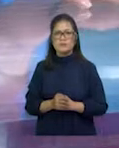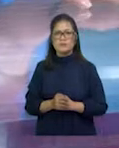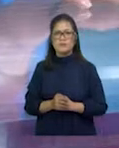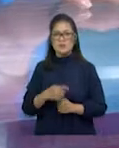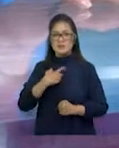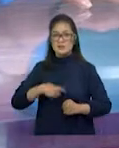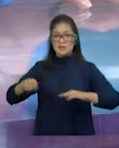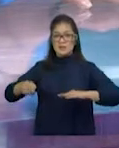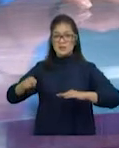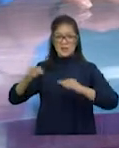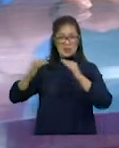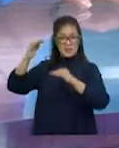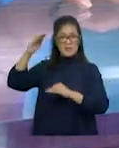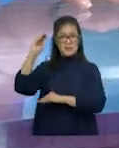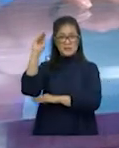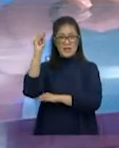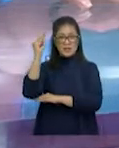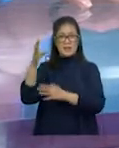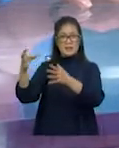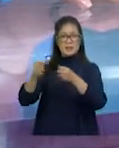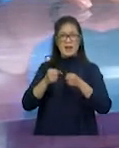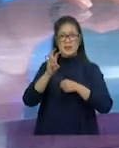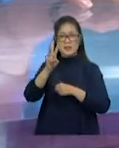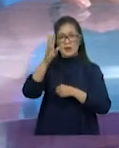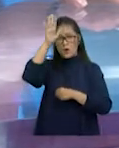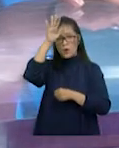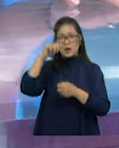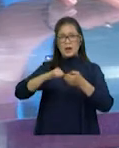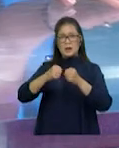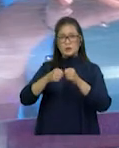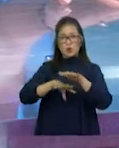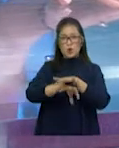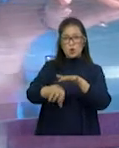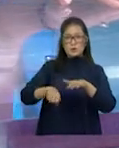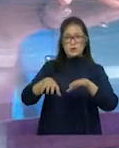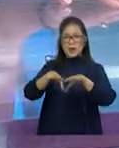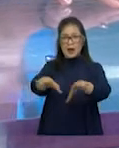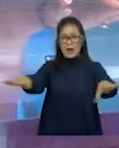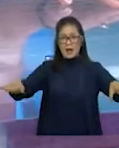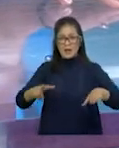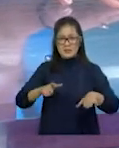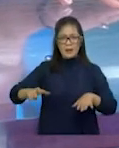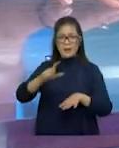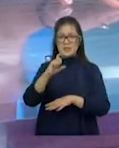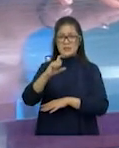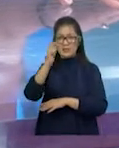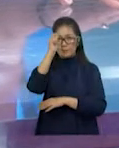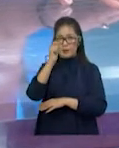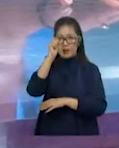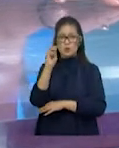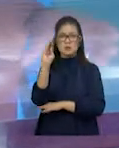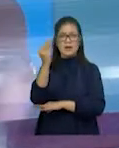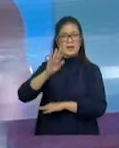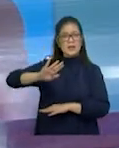Pemirsa, Kejaksaan Tinggi DKI Jakarta menahan tiga tersangka kasus dugaan korupsi pengadaan lahan di Kecamatan Cipayung, Jakarta Timur yang merugikan